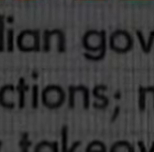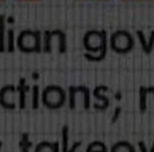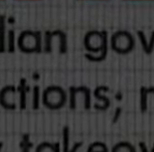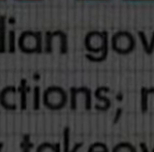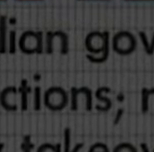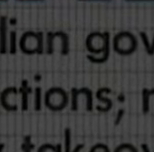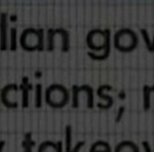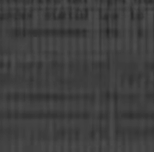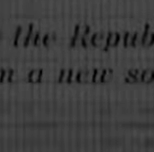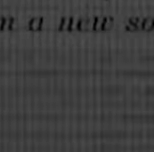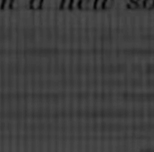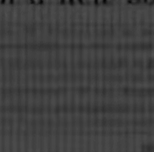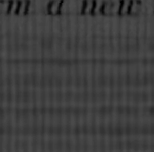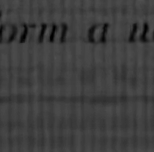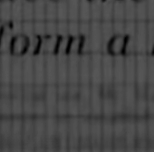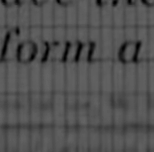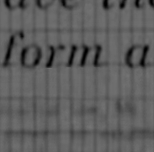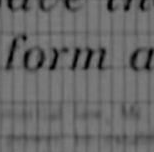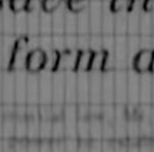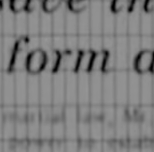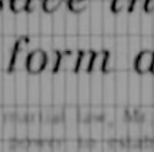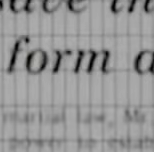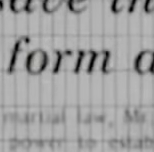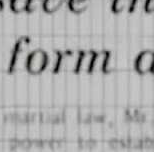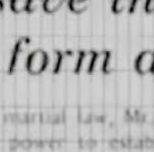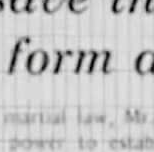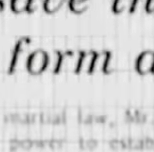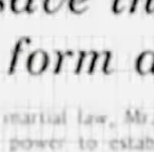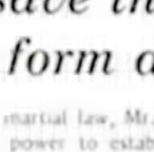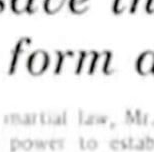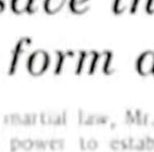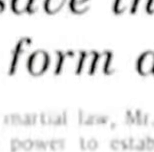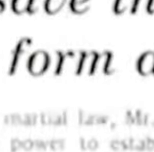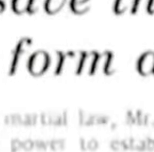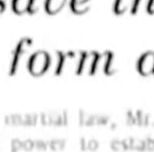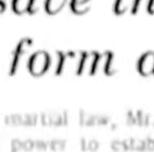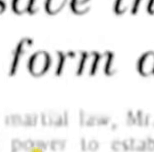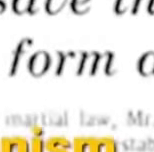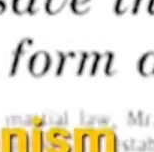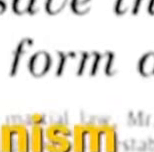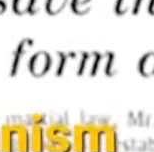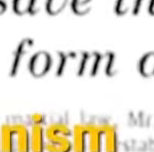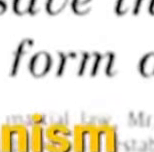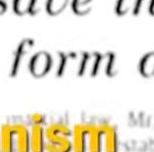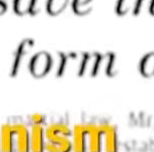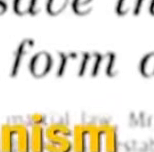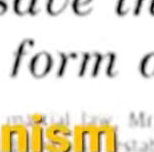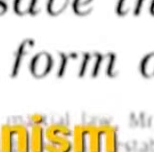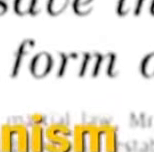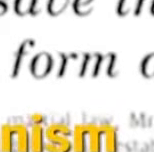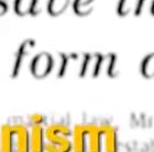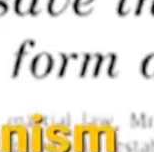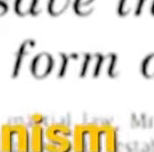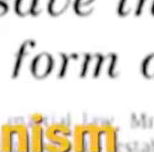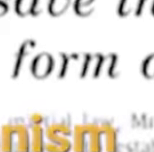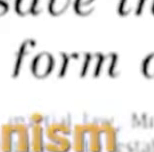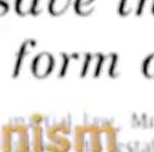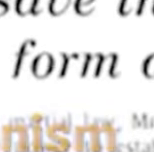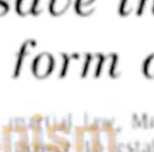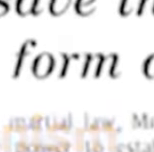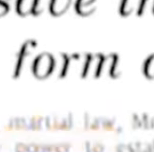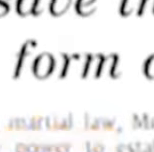September 21, 1972. Philosophy niya of society was and governance was constitutional